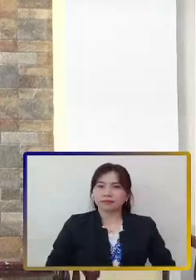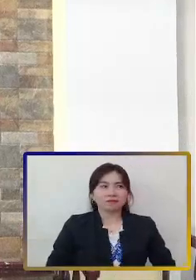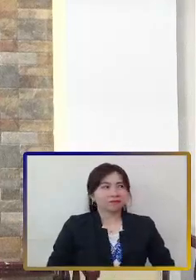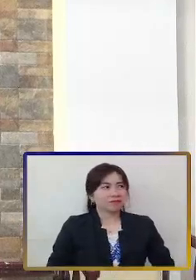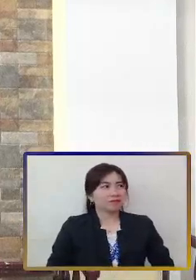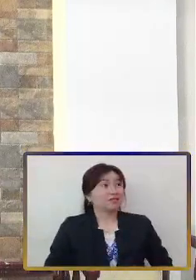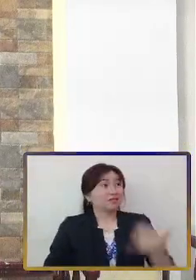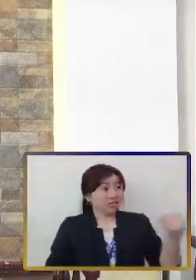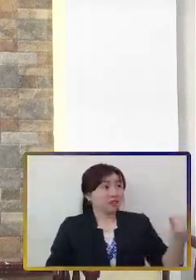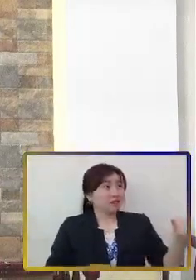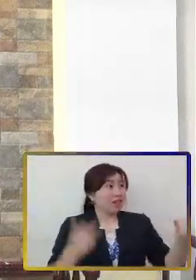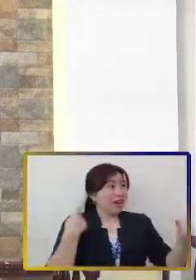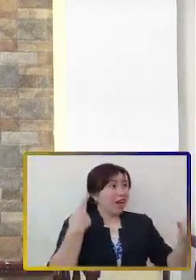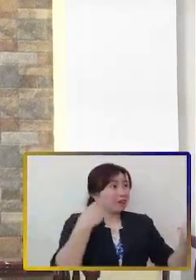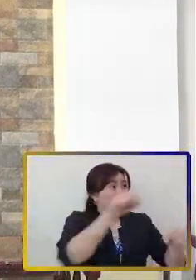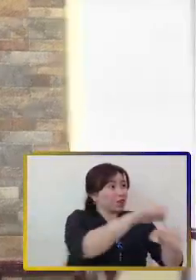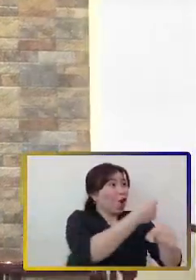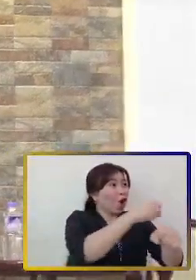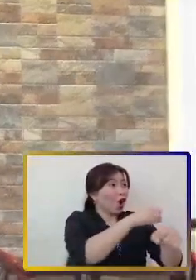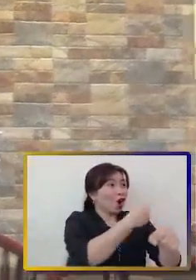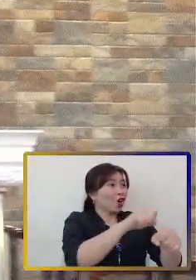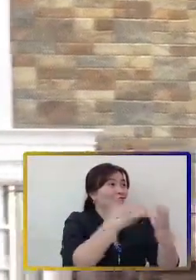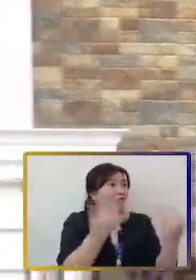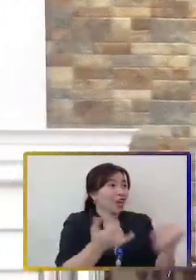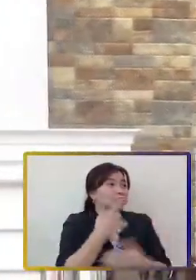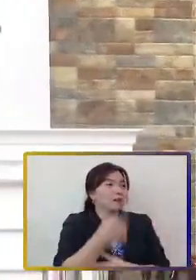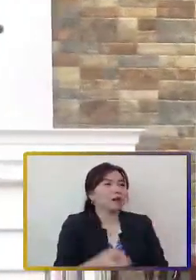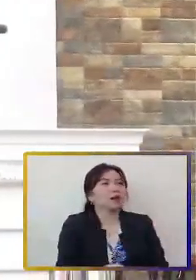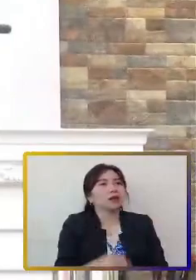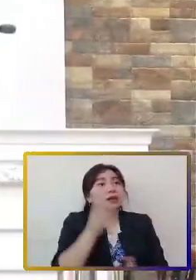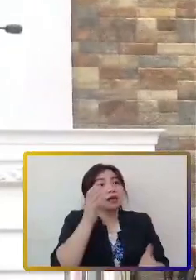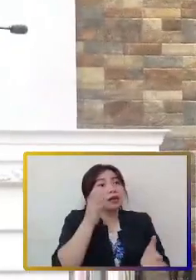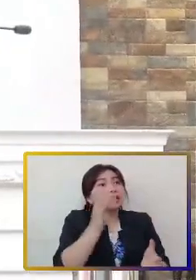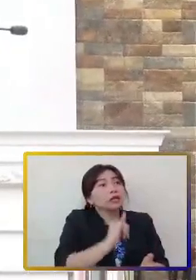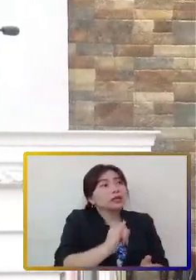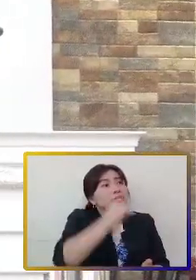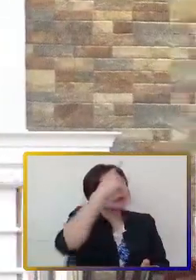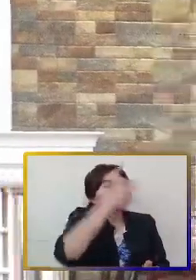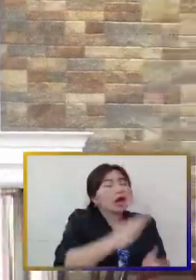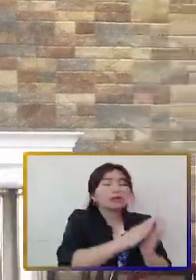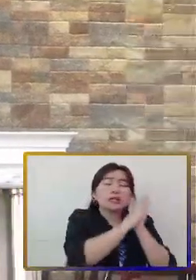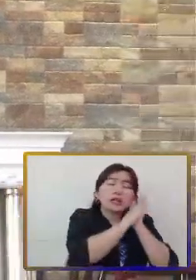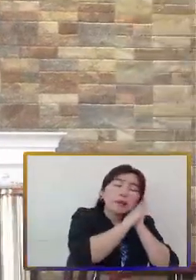Ang Diyos minsan sarap sagutin eh Pakialam